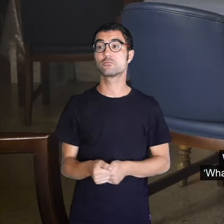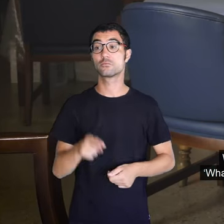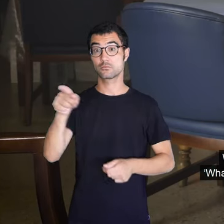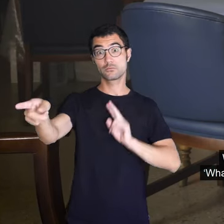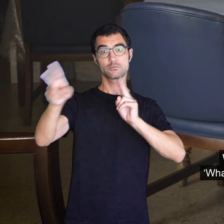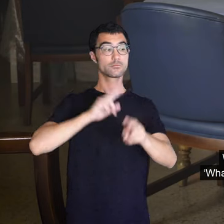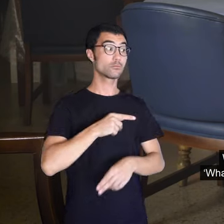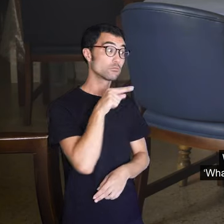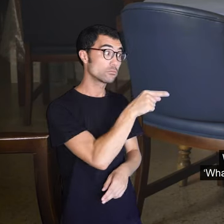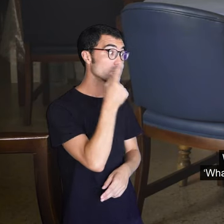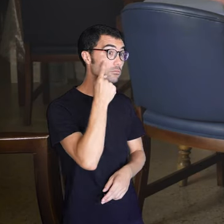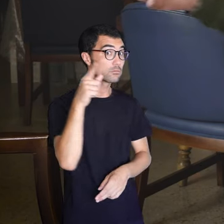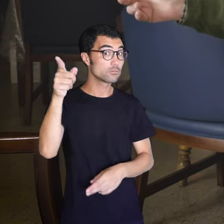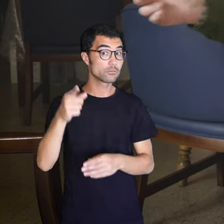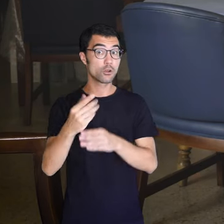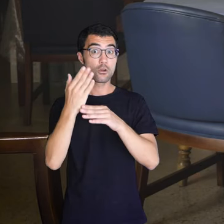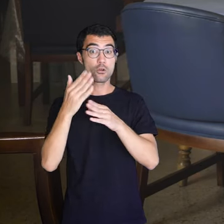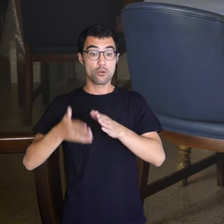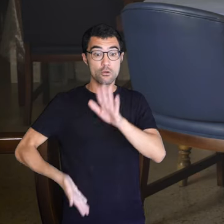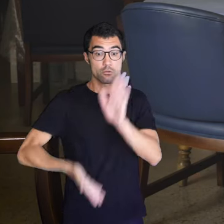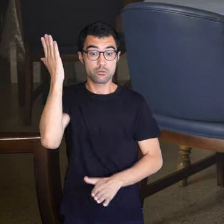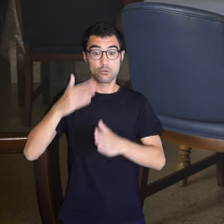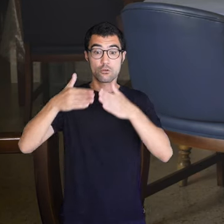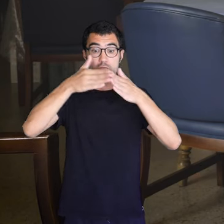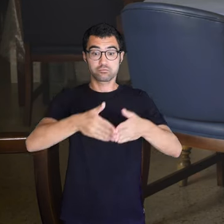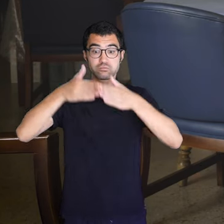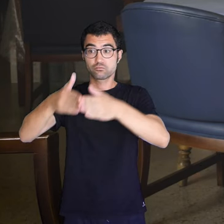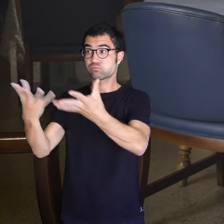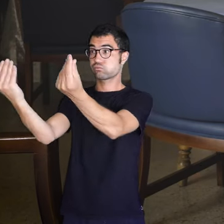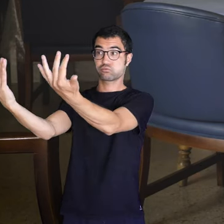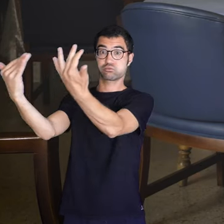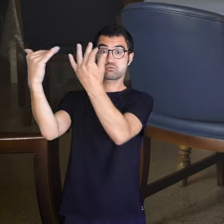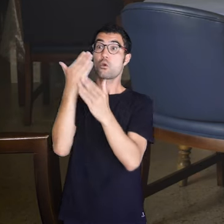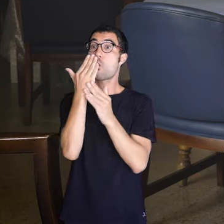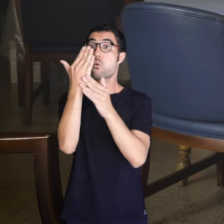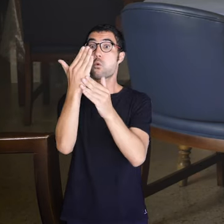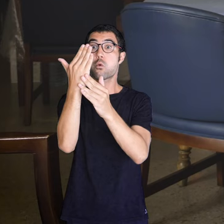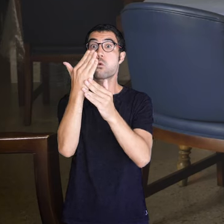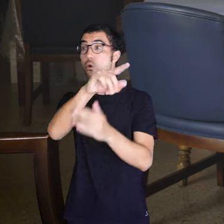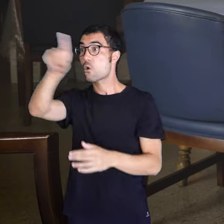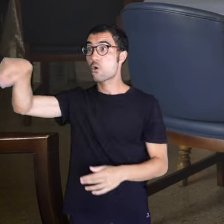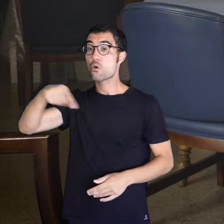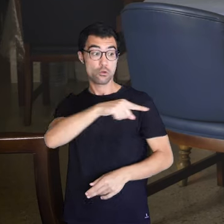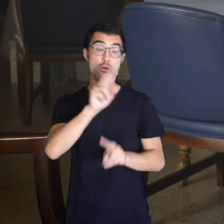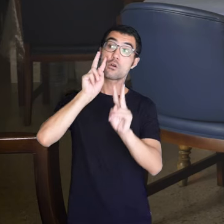un llagostès, perquè sortien tots de la bola, perquè llavors no hi havia, mos daven un cupo